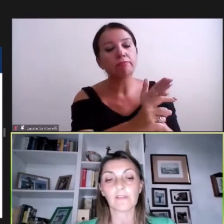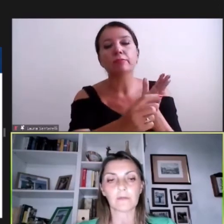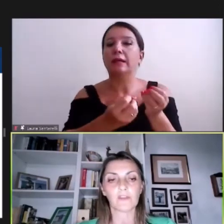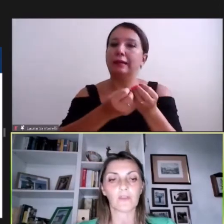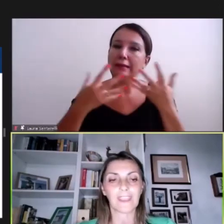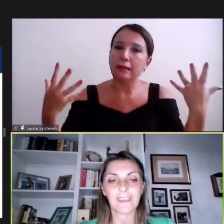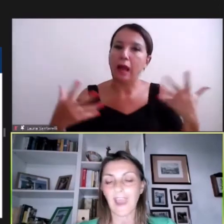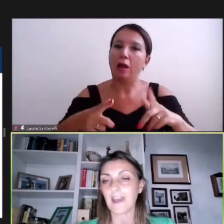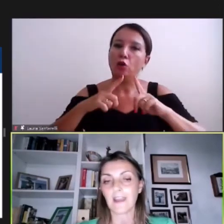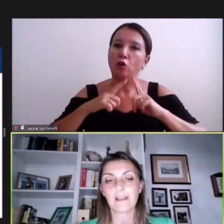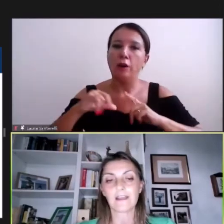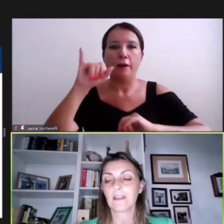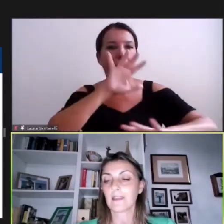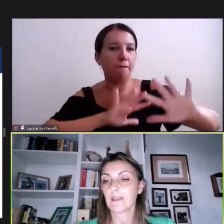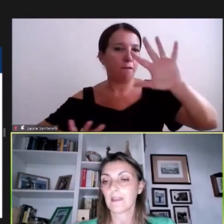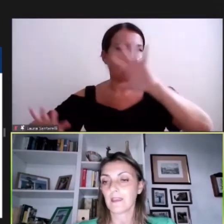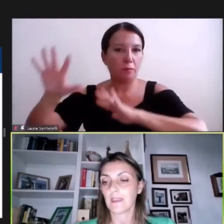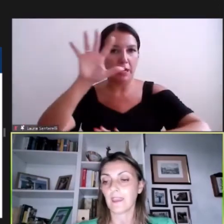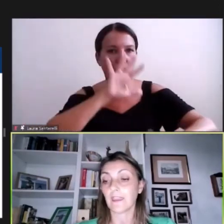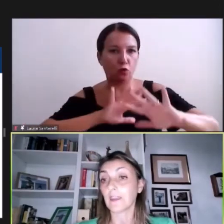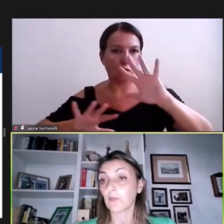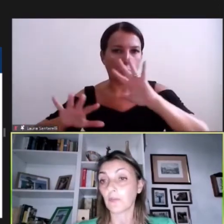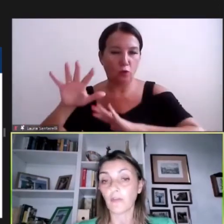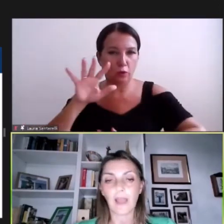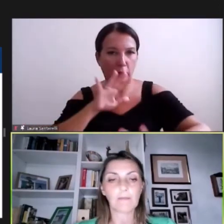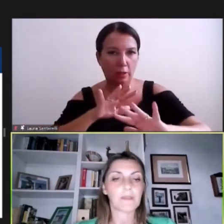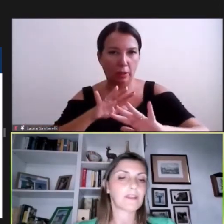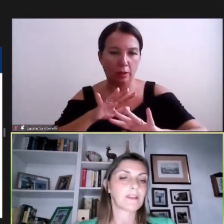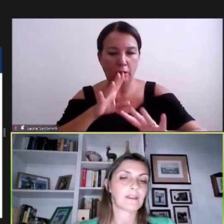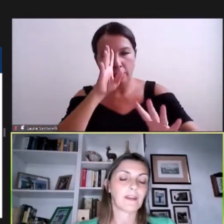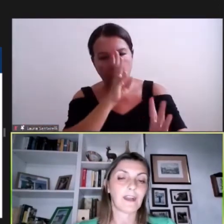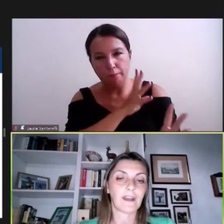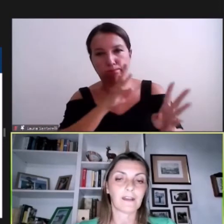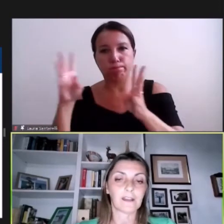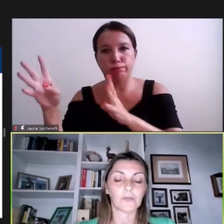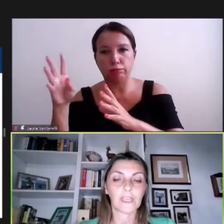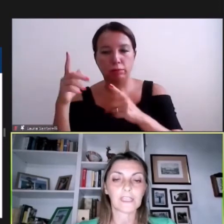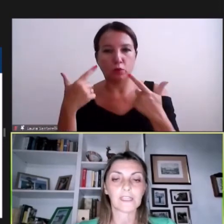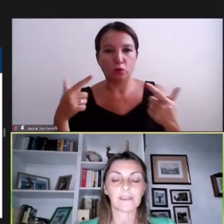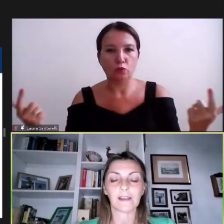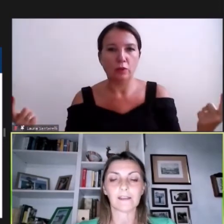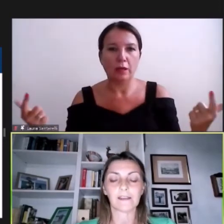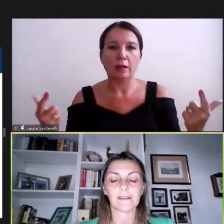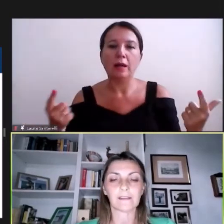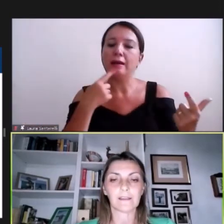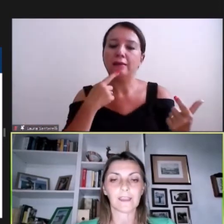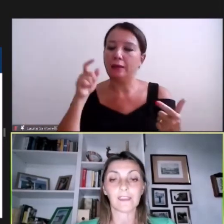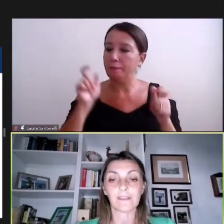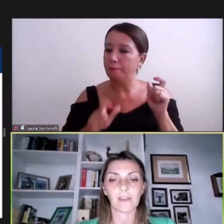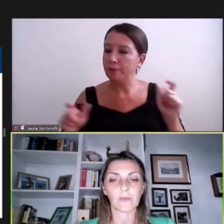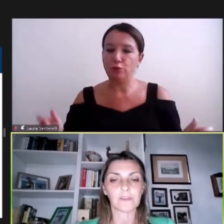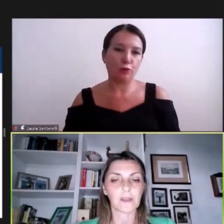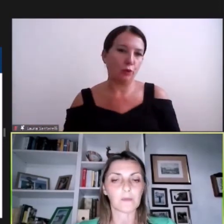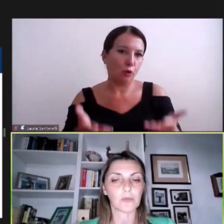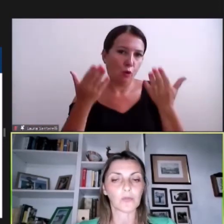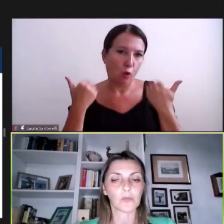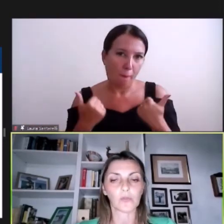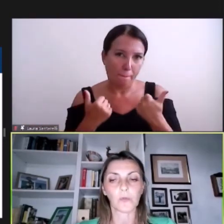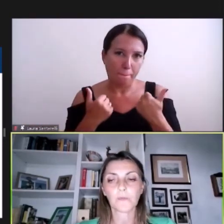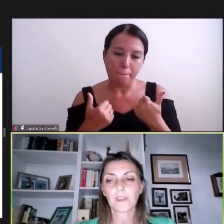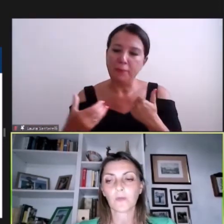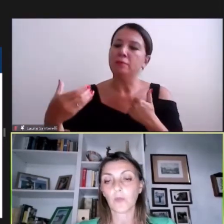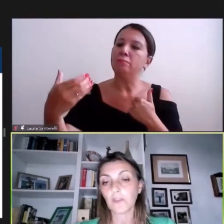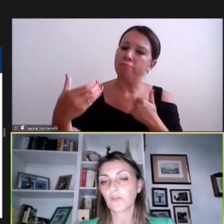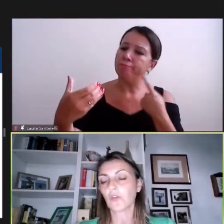forniscono una informazione chiara e inequivocabile agli utenti, a chi deve acquistare il